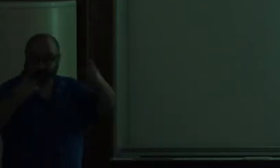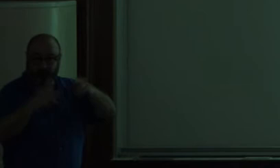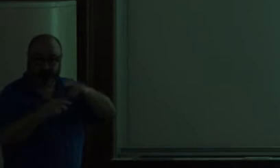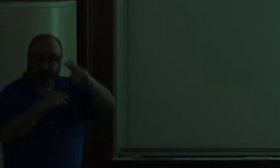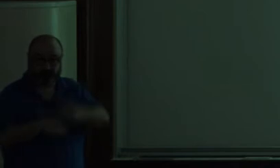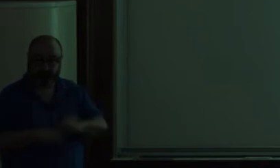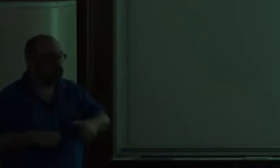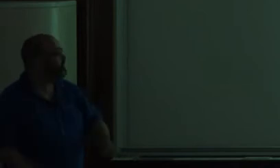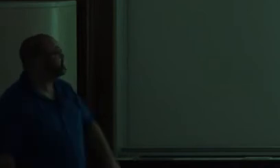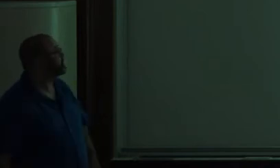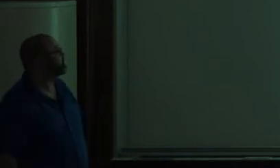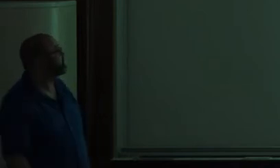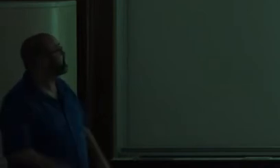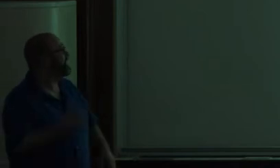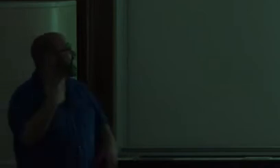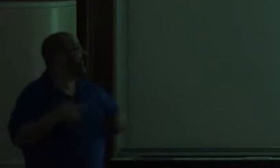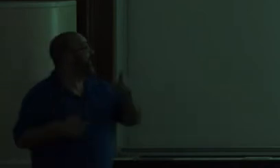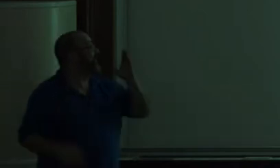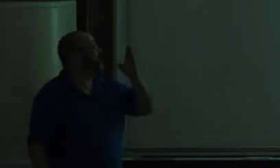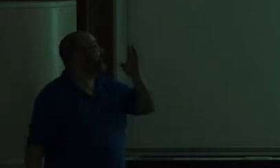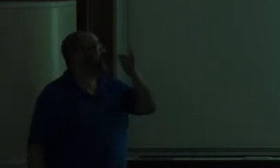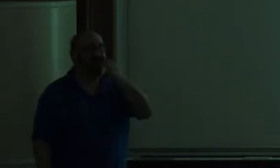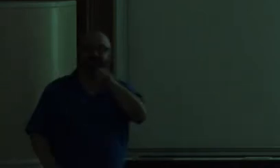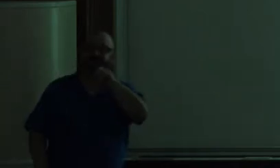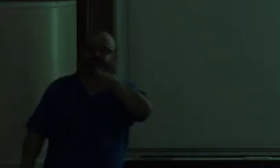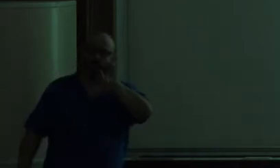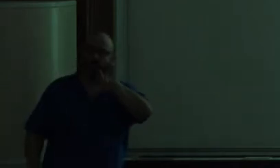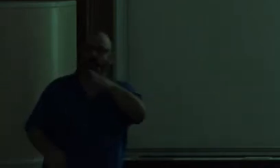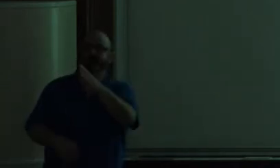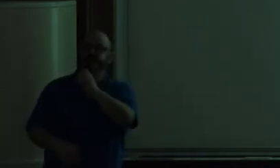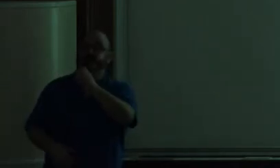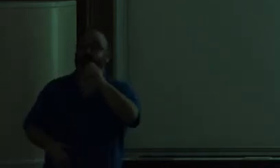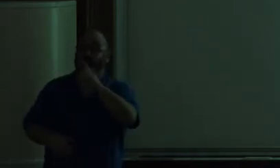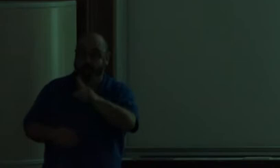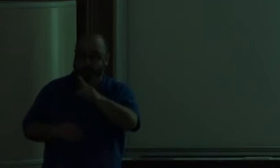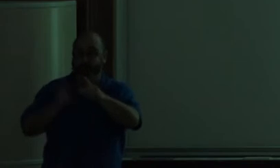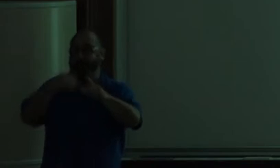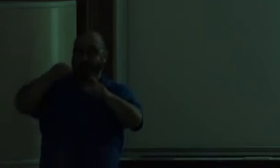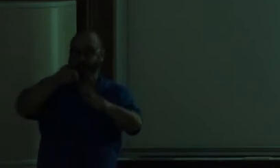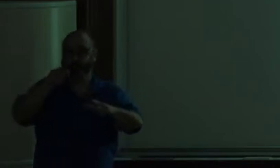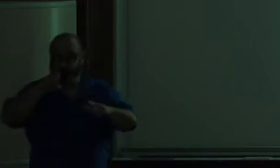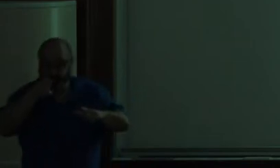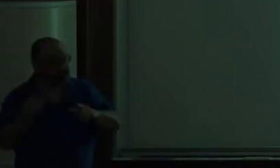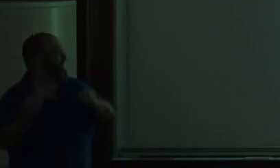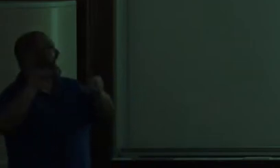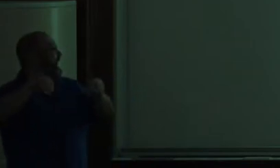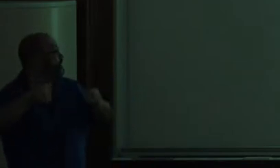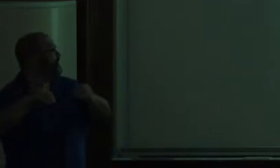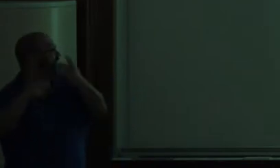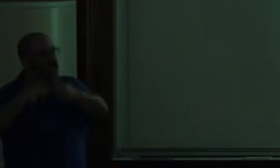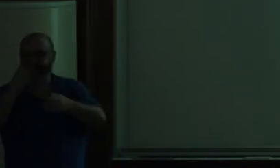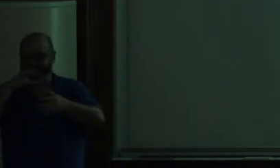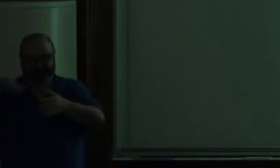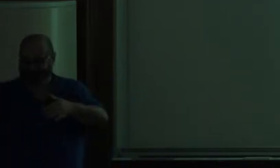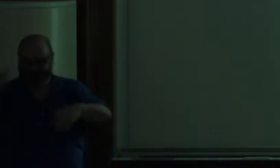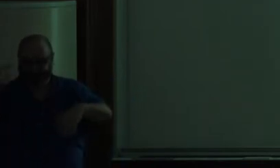marche. Vous prenez filter bool que vous balancez à un tuple de derrière, dans lequel vous mettez des valeurs